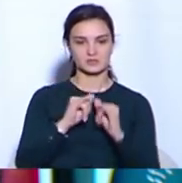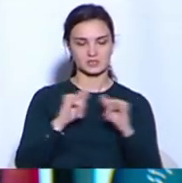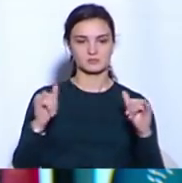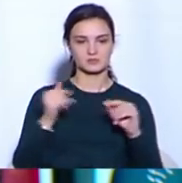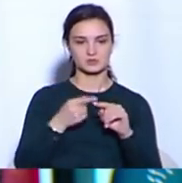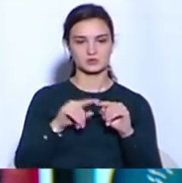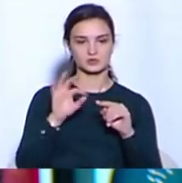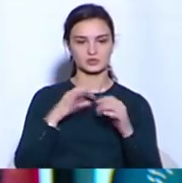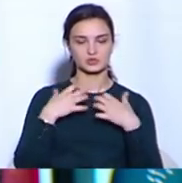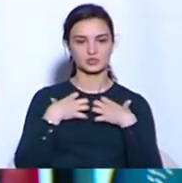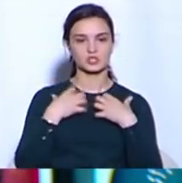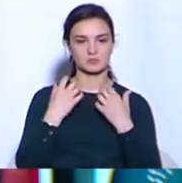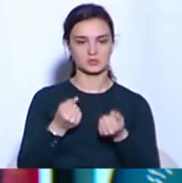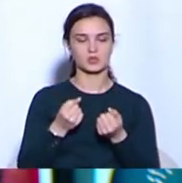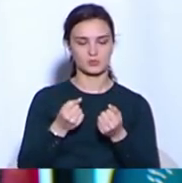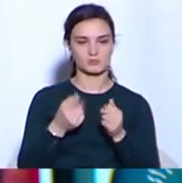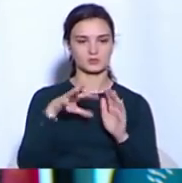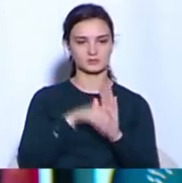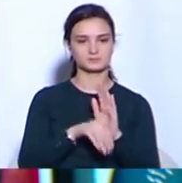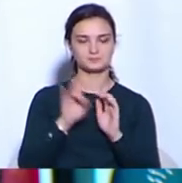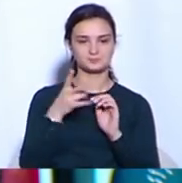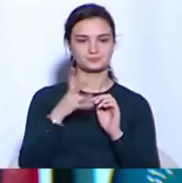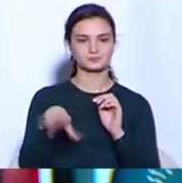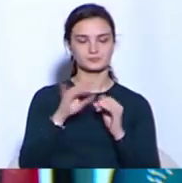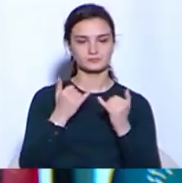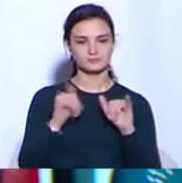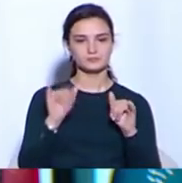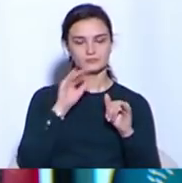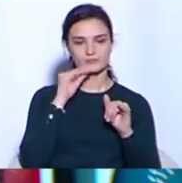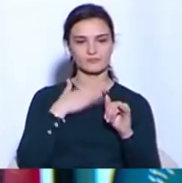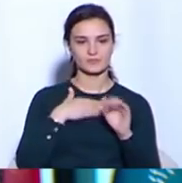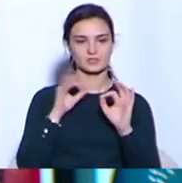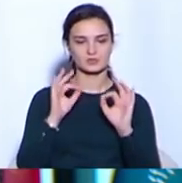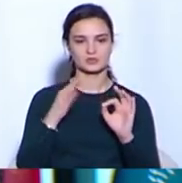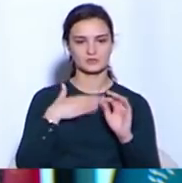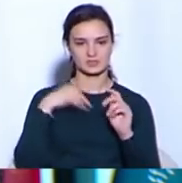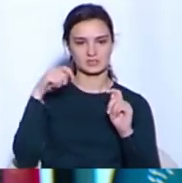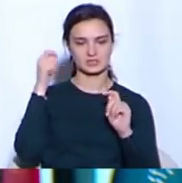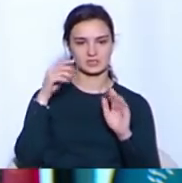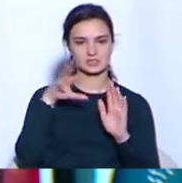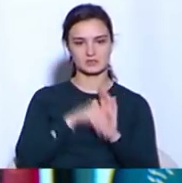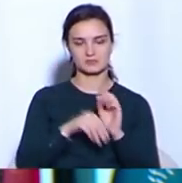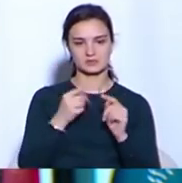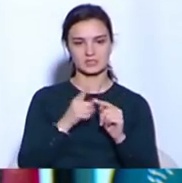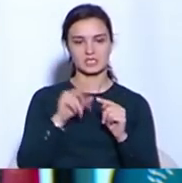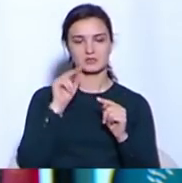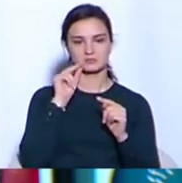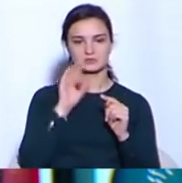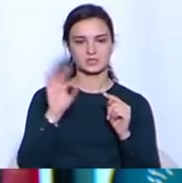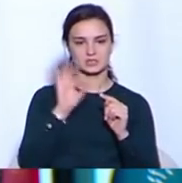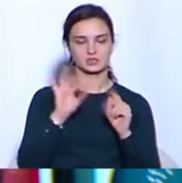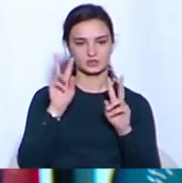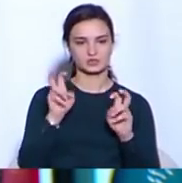ჩვენი ჯანმრთელობის განუყოფელი ნაწილი. ამიტომ არ უნდა გაგიკვირდეთ, როდესაც დღეს ჩვენ სწორედ ჩვენს გადაცემაში ამ თარიღის